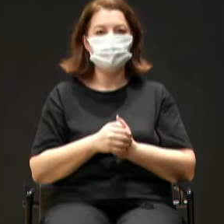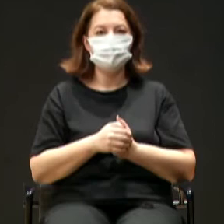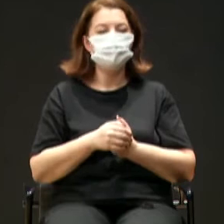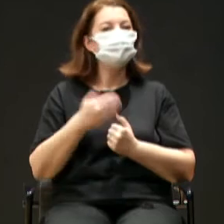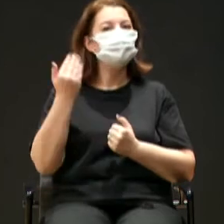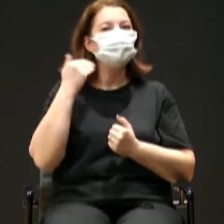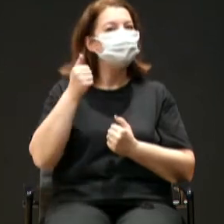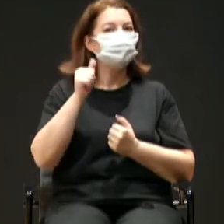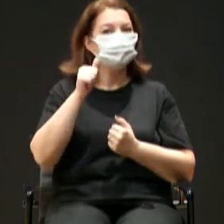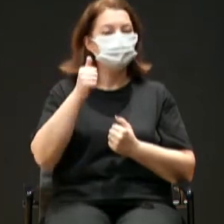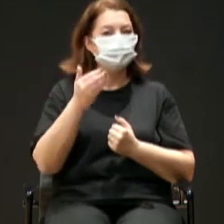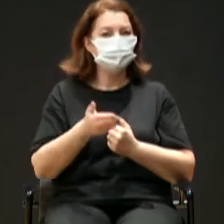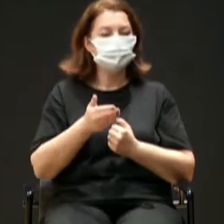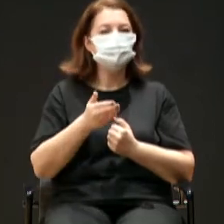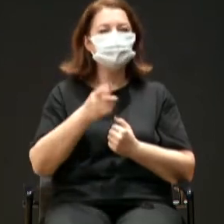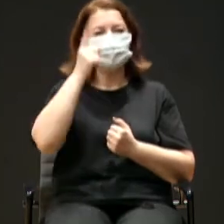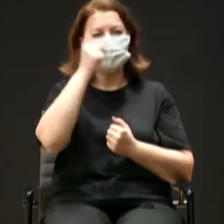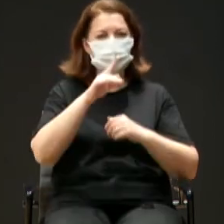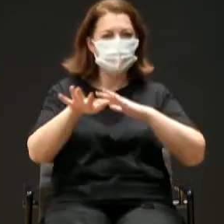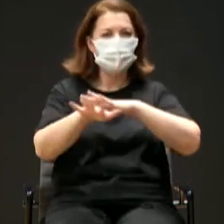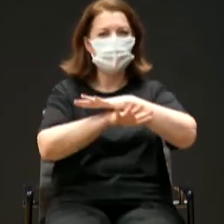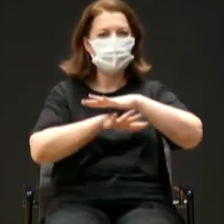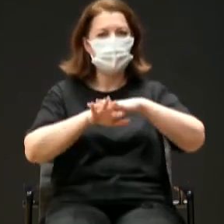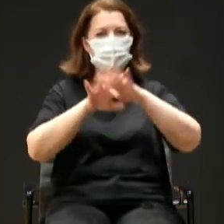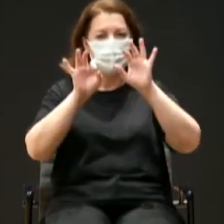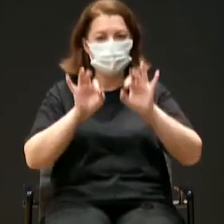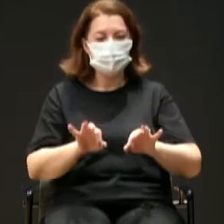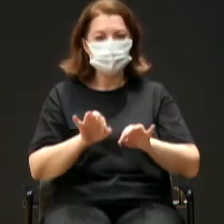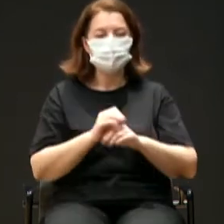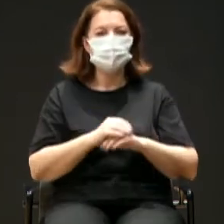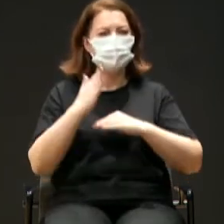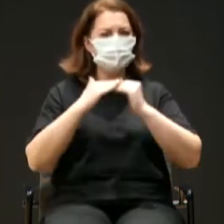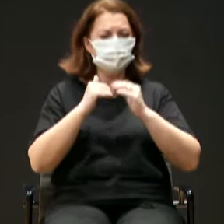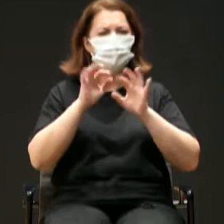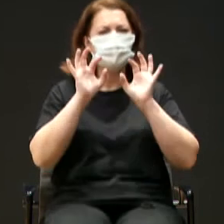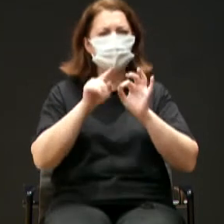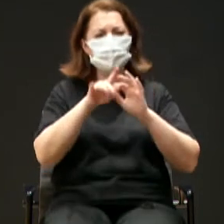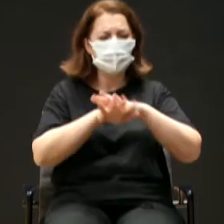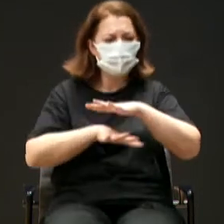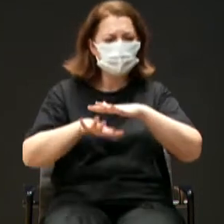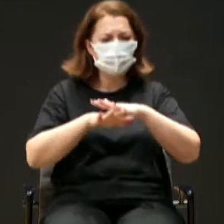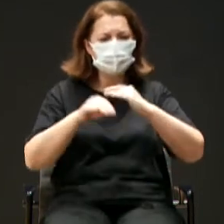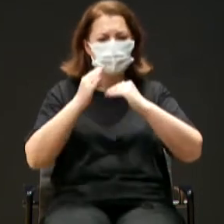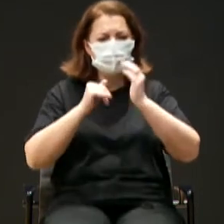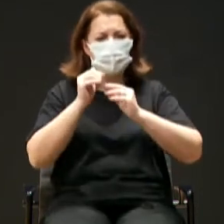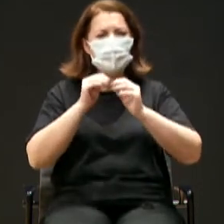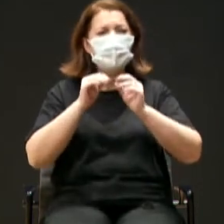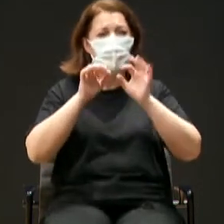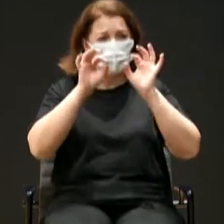Geçtiğimiz günlerde de temel atıldı. Yalnız hep temel atma dönemlerine yakın konuşuyor